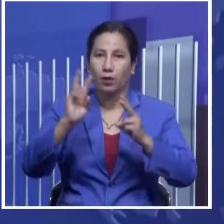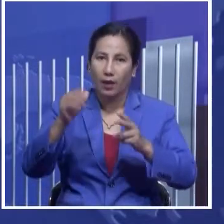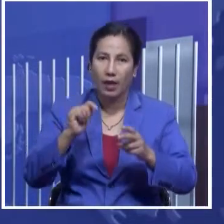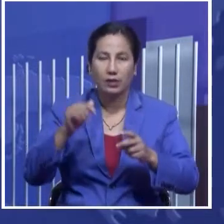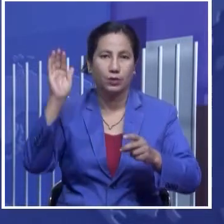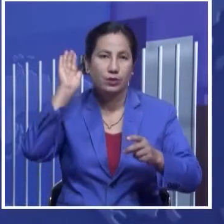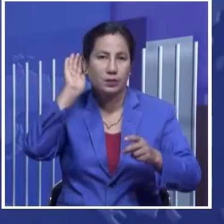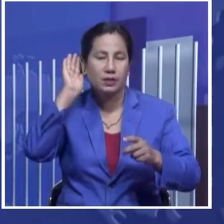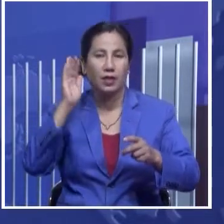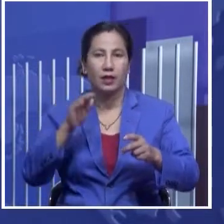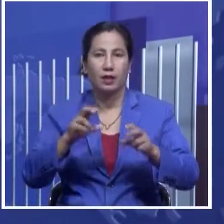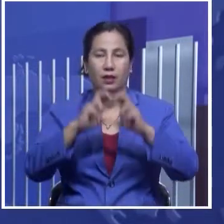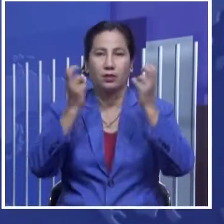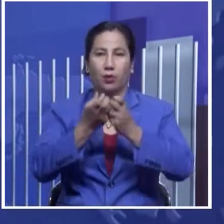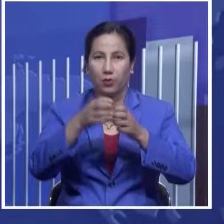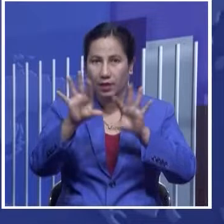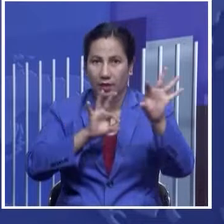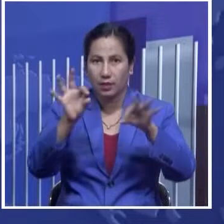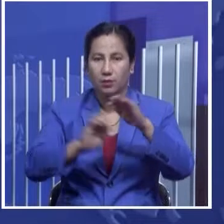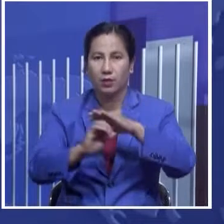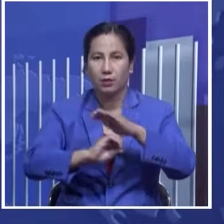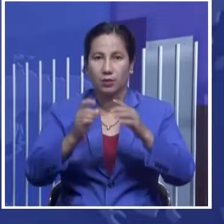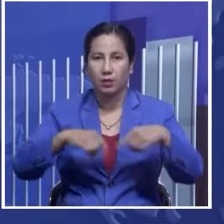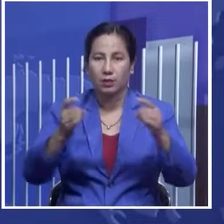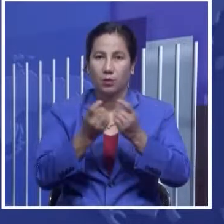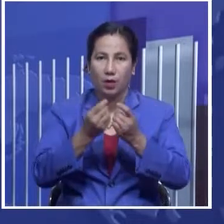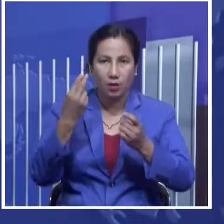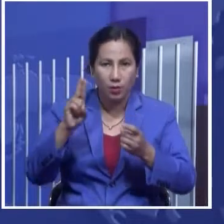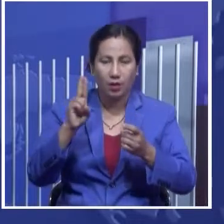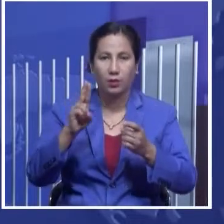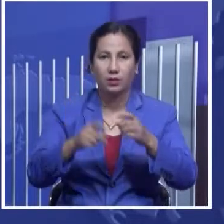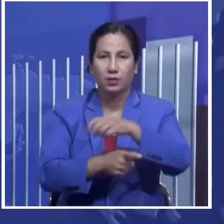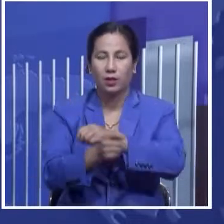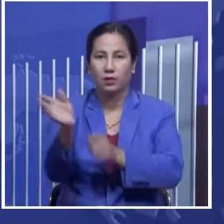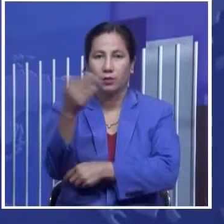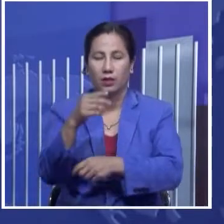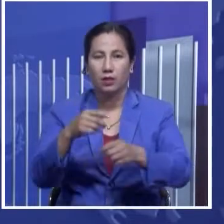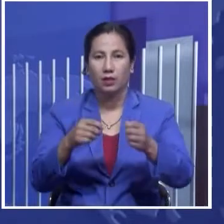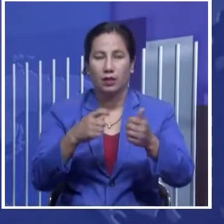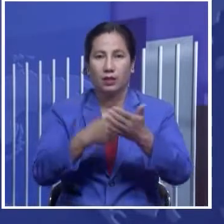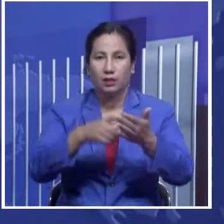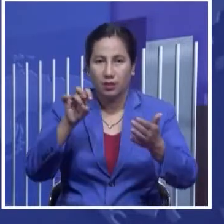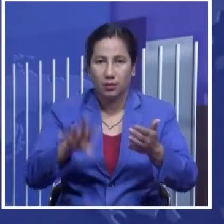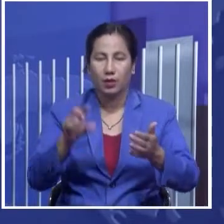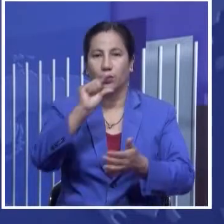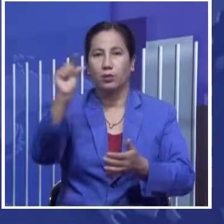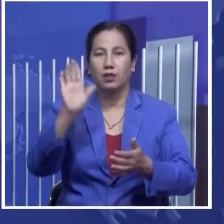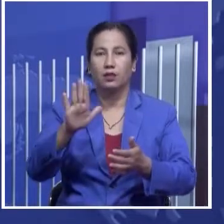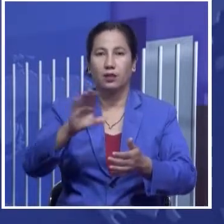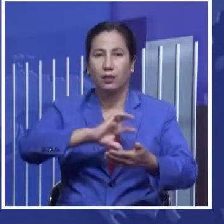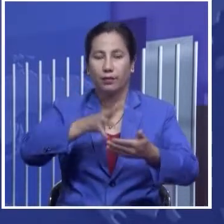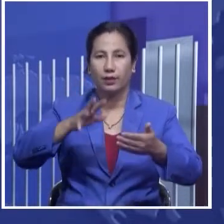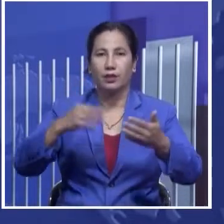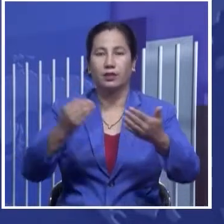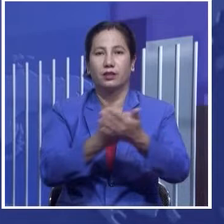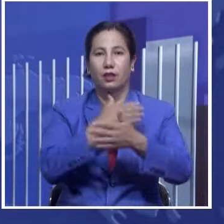आजको समाचारमा संसदीय छानबिन समिति गठन भइसकेपछि अर्थमन्त्रीले राजीनामा दिनुभएको विषय छ अनि प्रदेश र